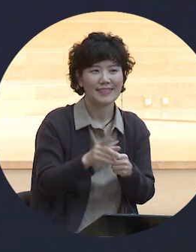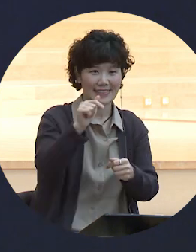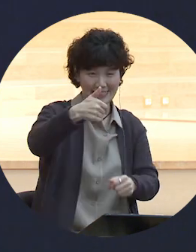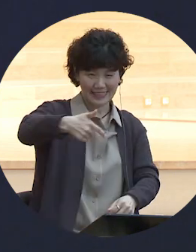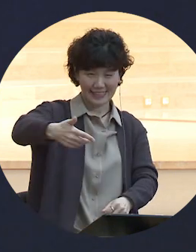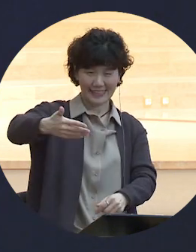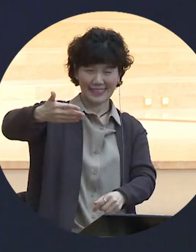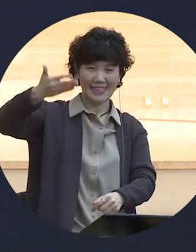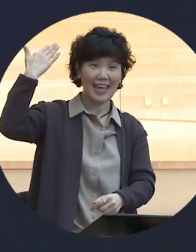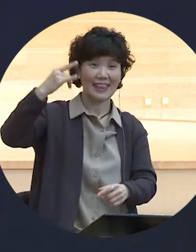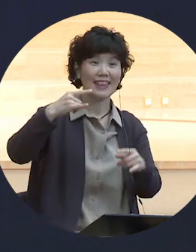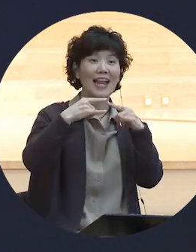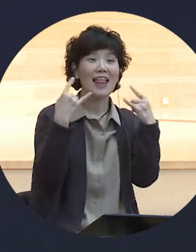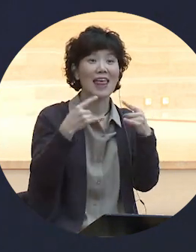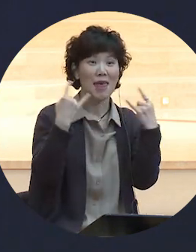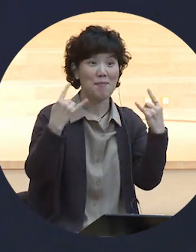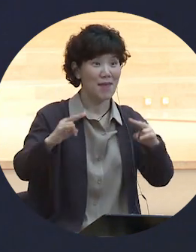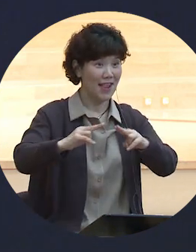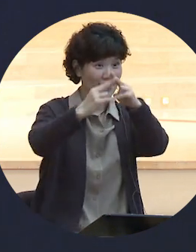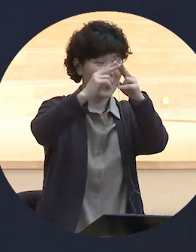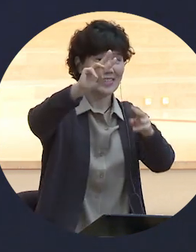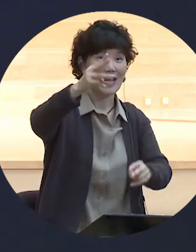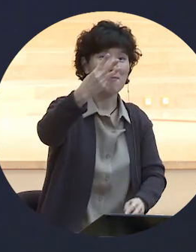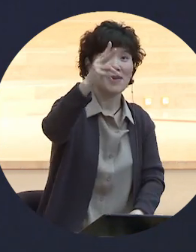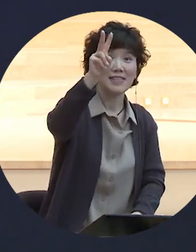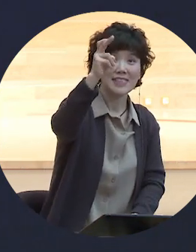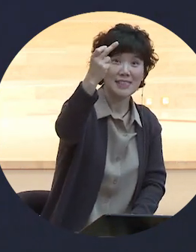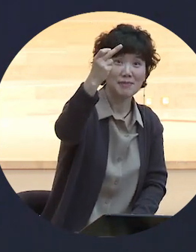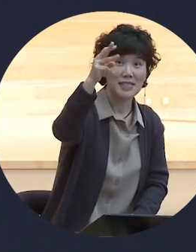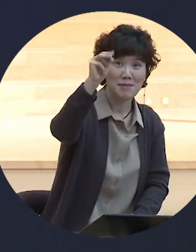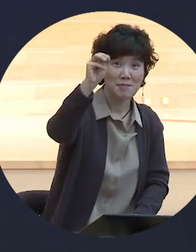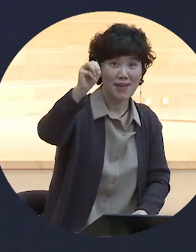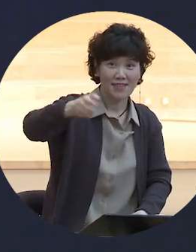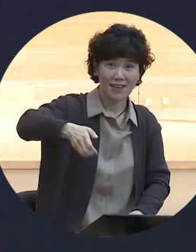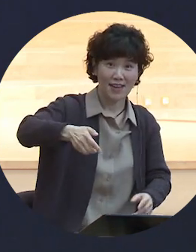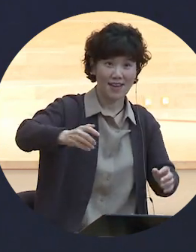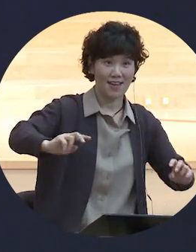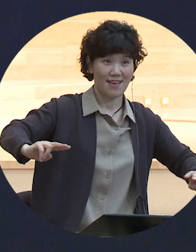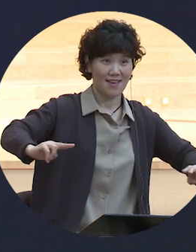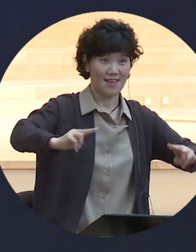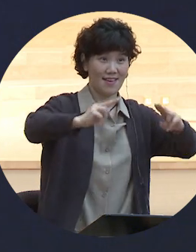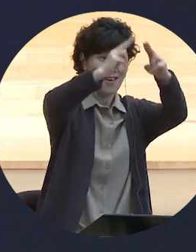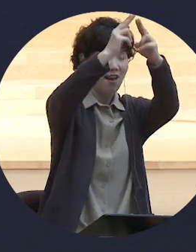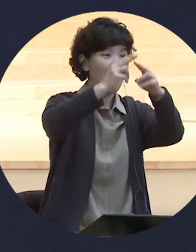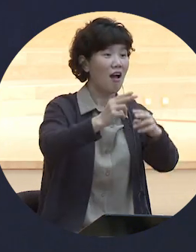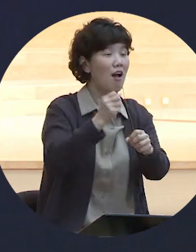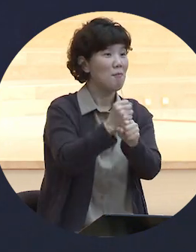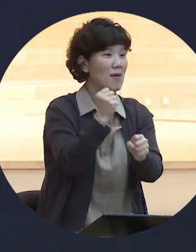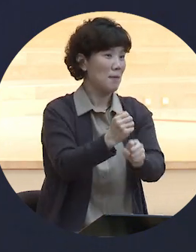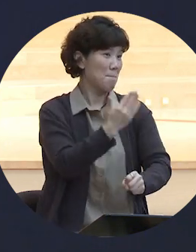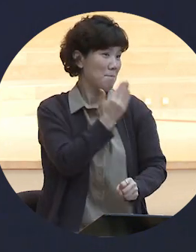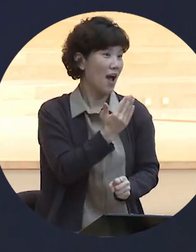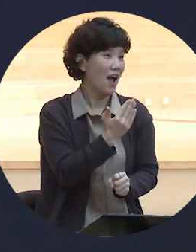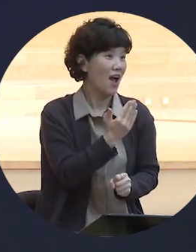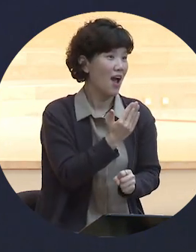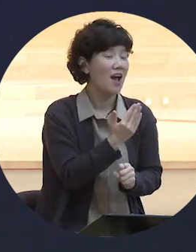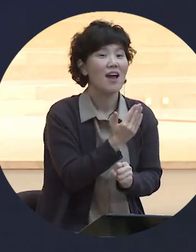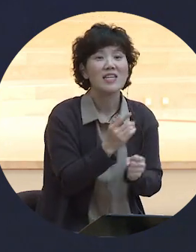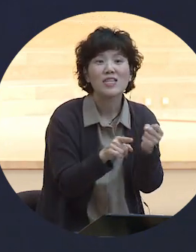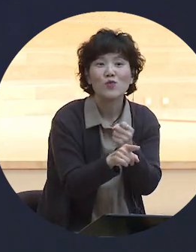말이에요, 그 에펠탑이 312m의 에펠탑 건축이 가능했던 이유가 더 중요합니다. 여러분